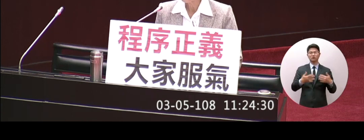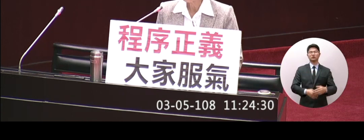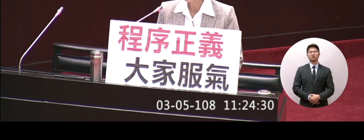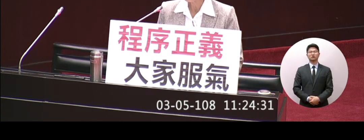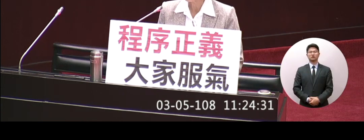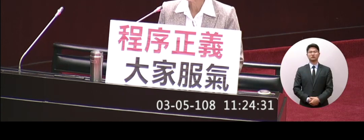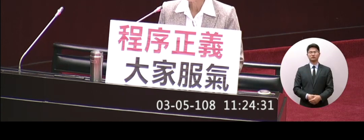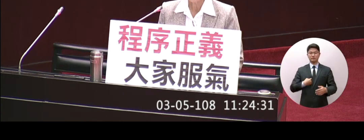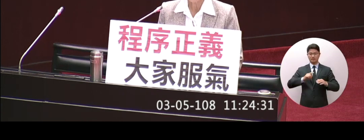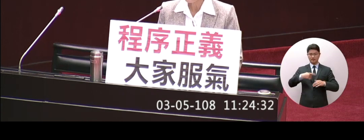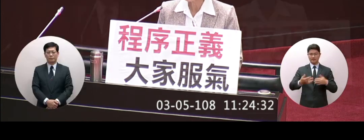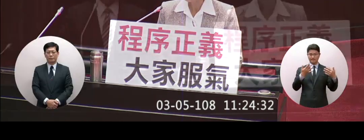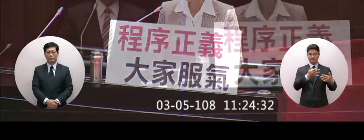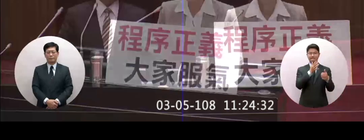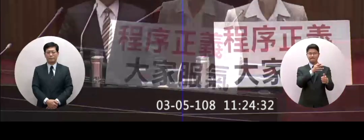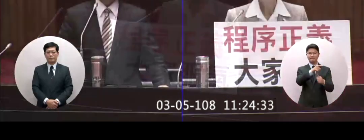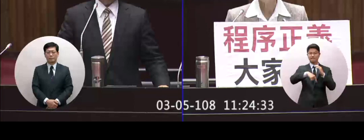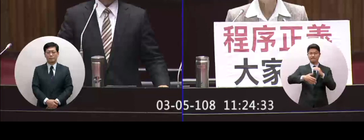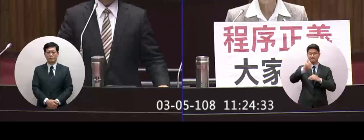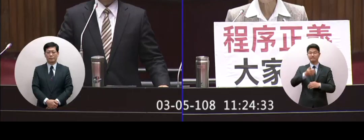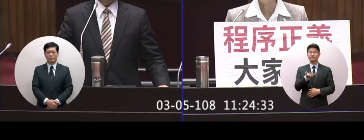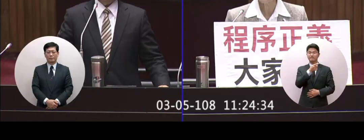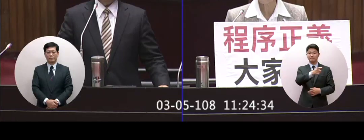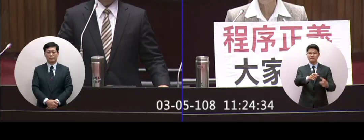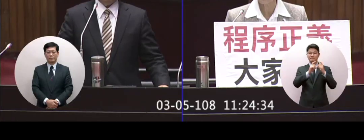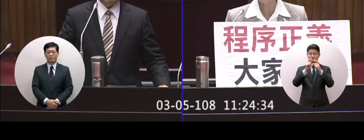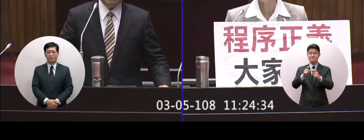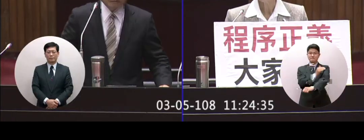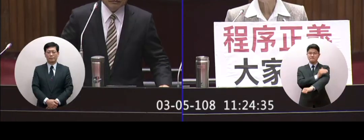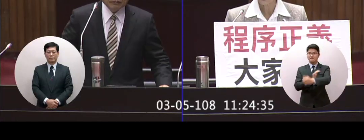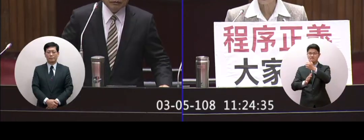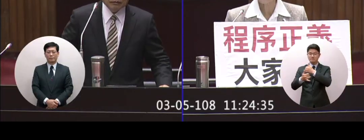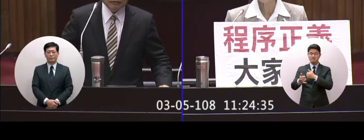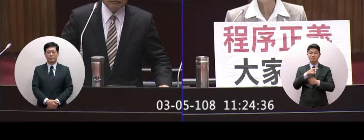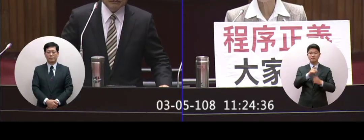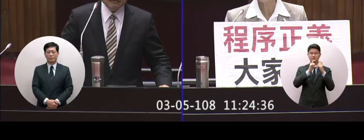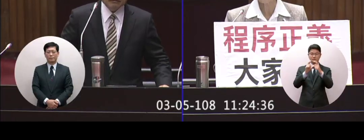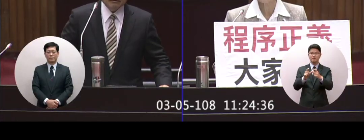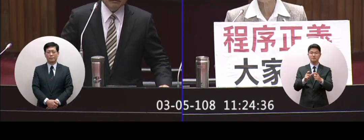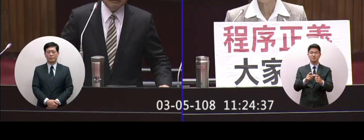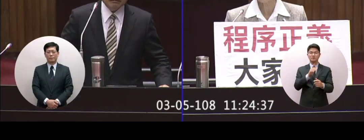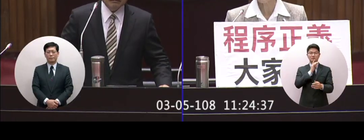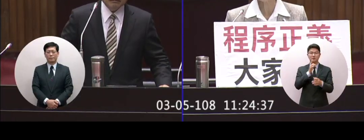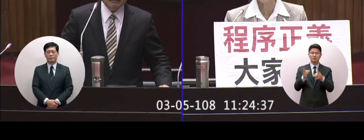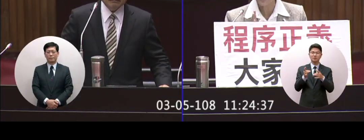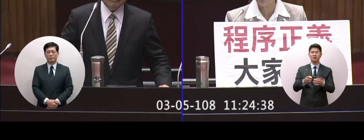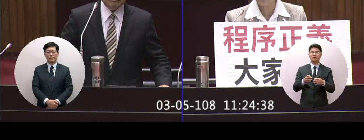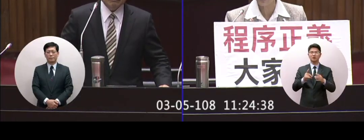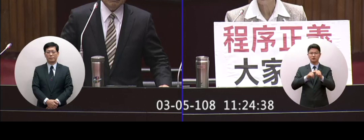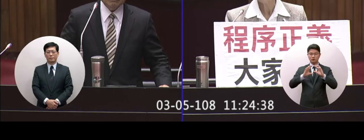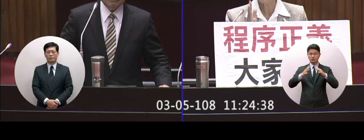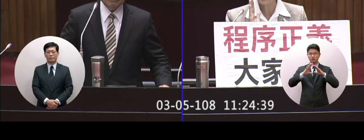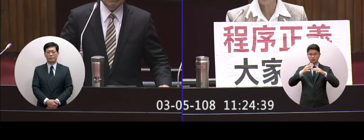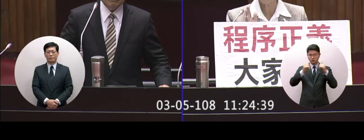接下来我要问院长，因为我刚才听到你在答询陈义杰委员的答询的时候，不断地在骂中国国民党，所以我先